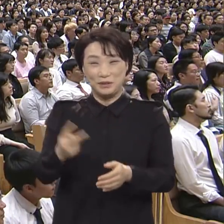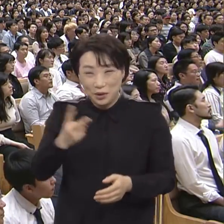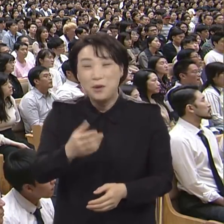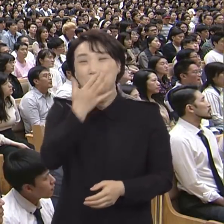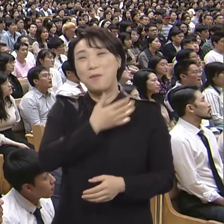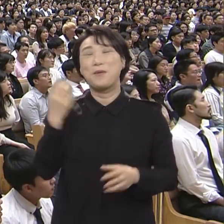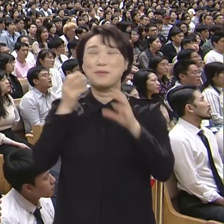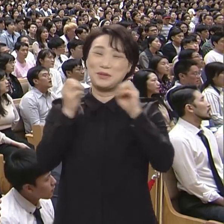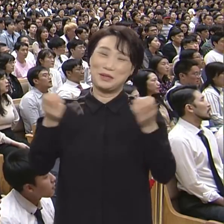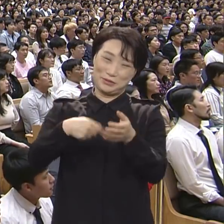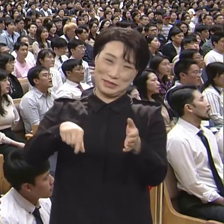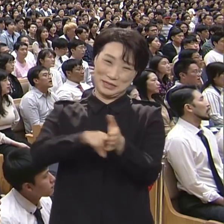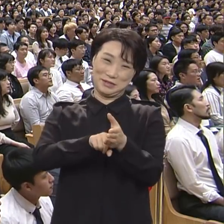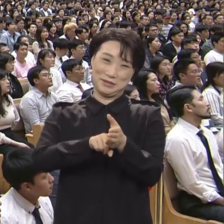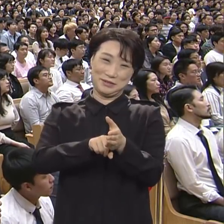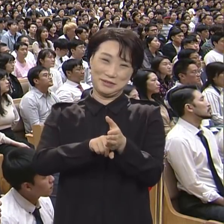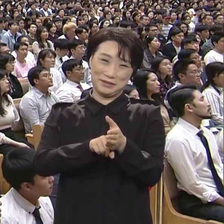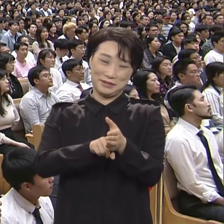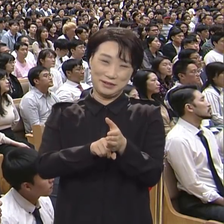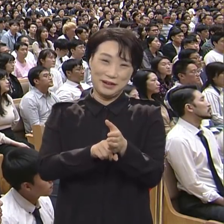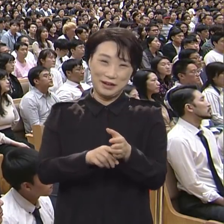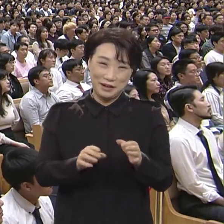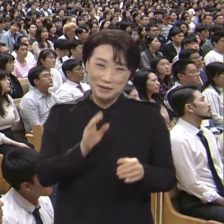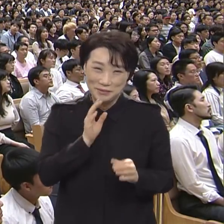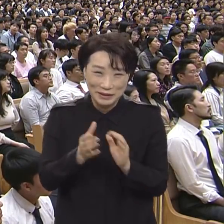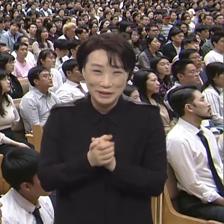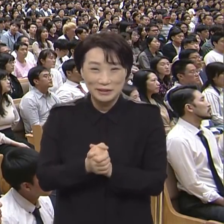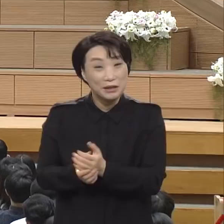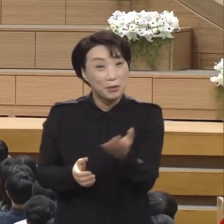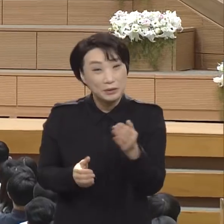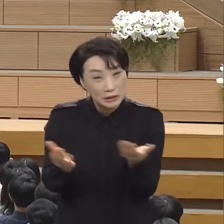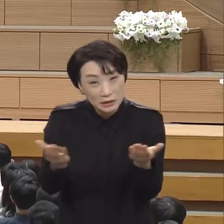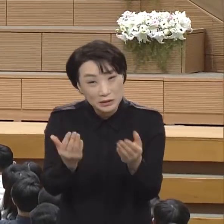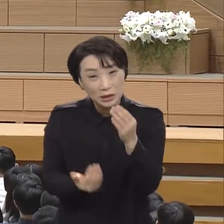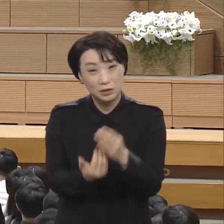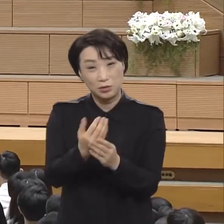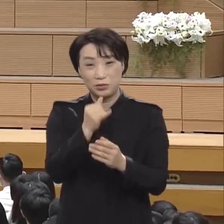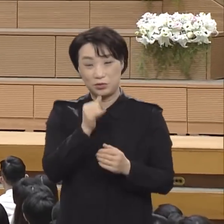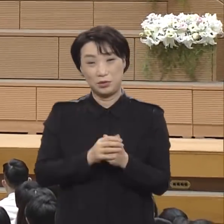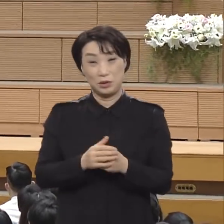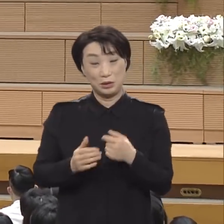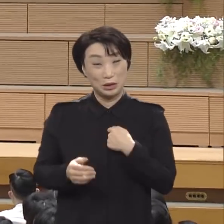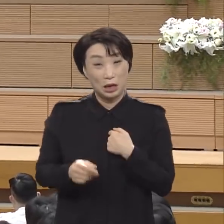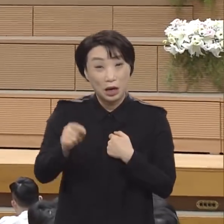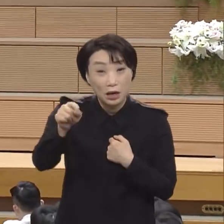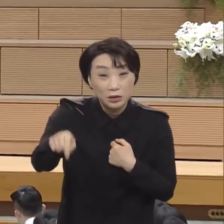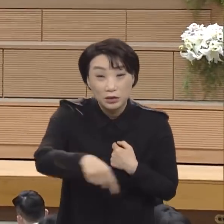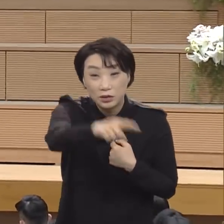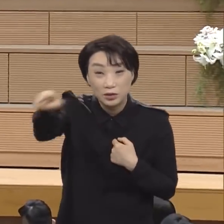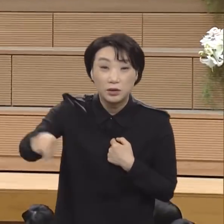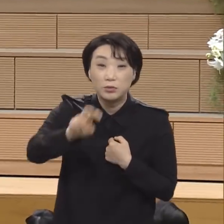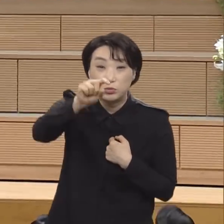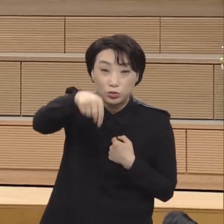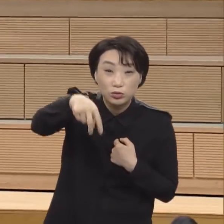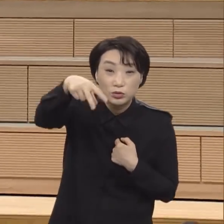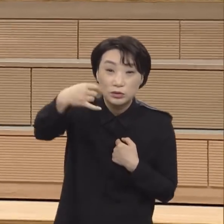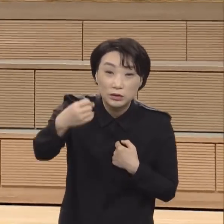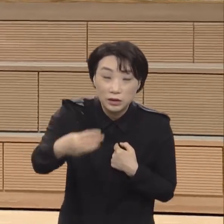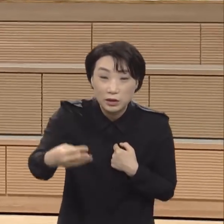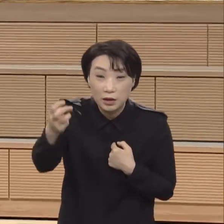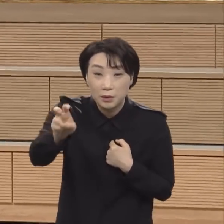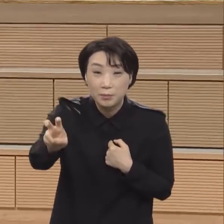복음 전하기 위해서 그런 일이 벌어지잖아요. 응? 지금 무슬림들이 많은 나라를